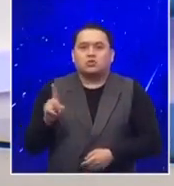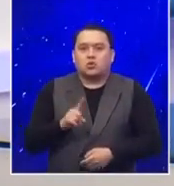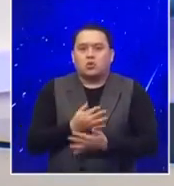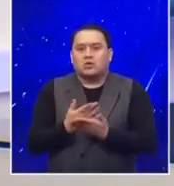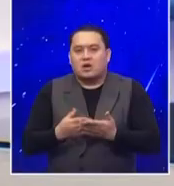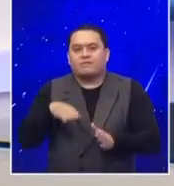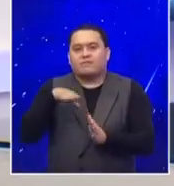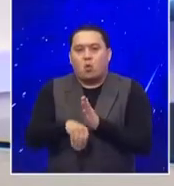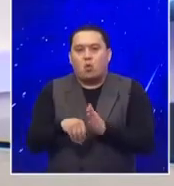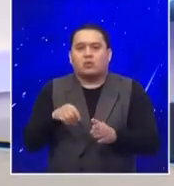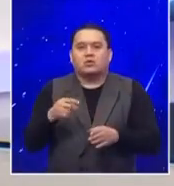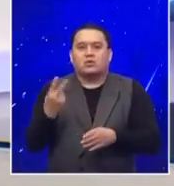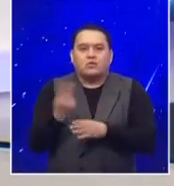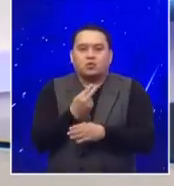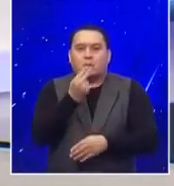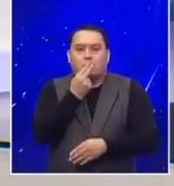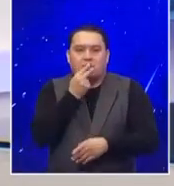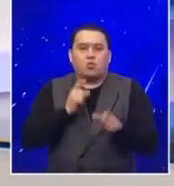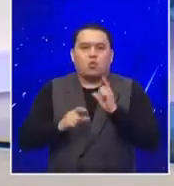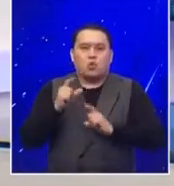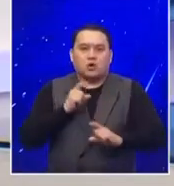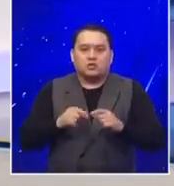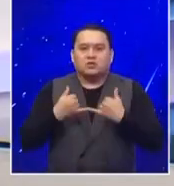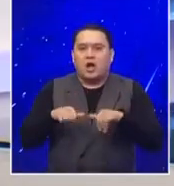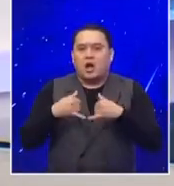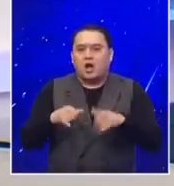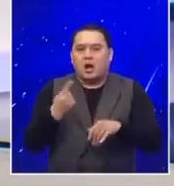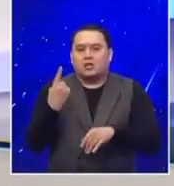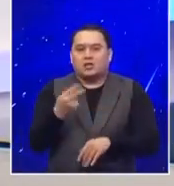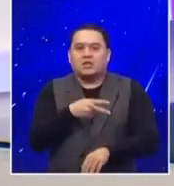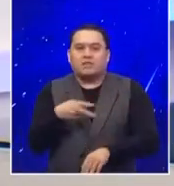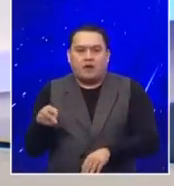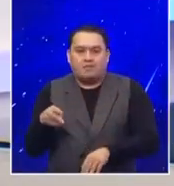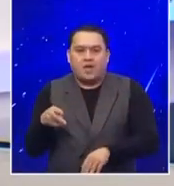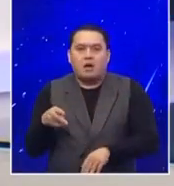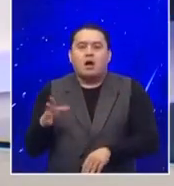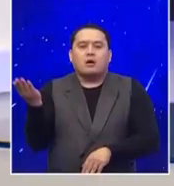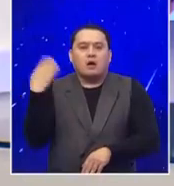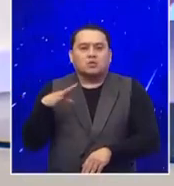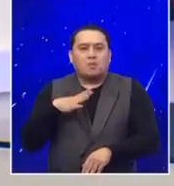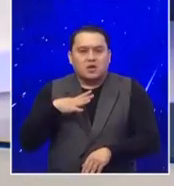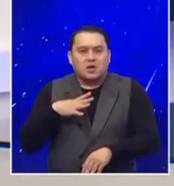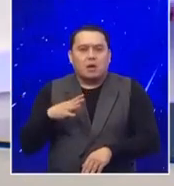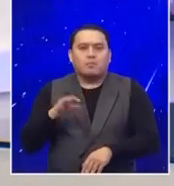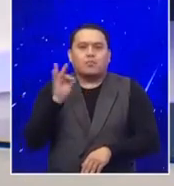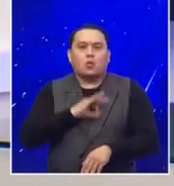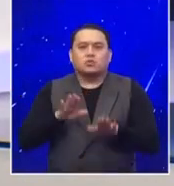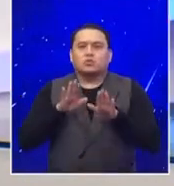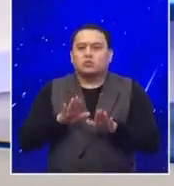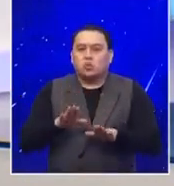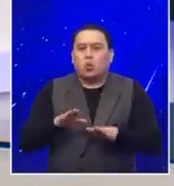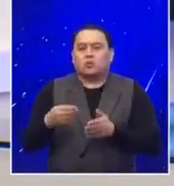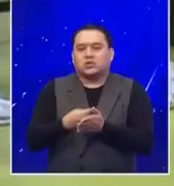ряд мер, включая двухразовое питание в университетах, столовых за 1 евро. Раньше этой привилегией пользовались